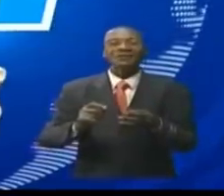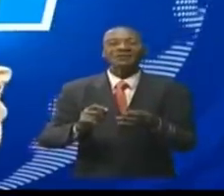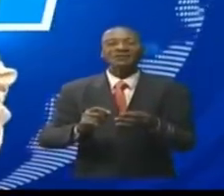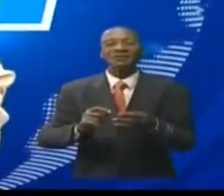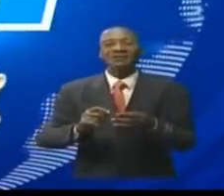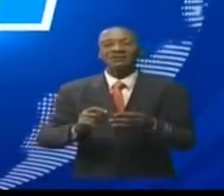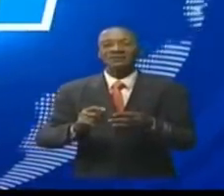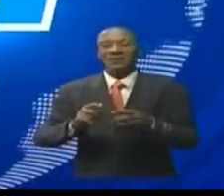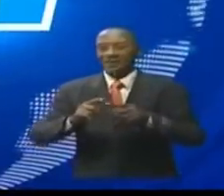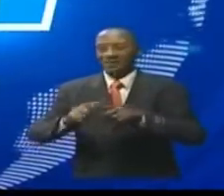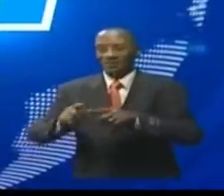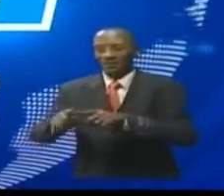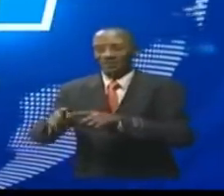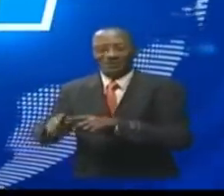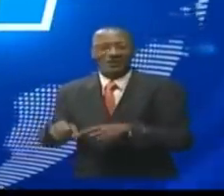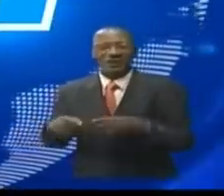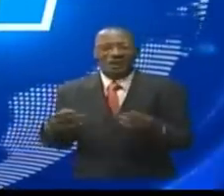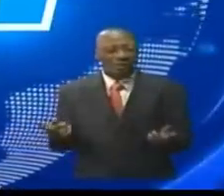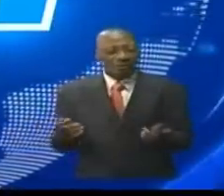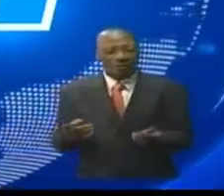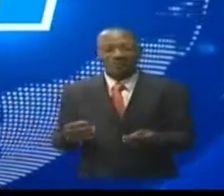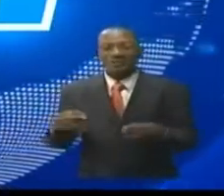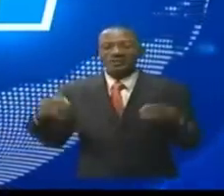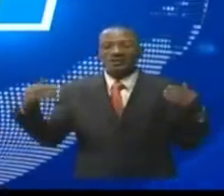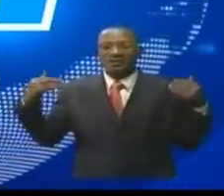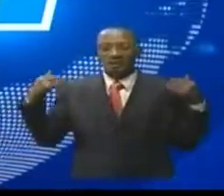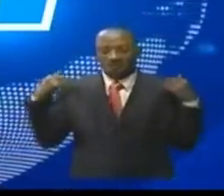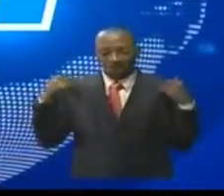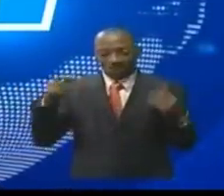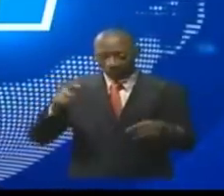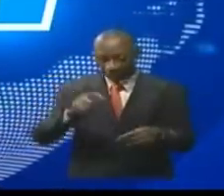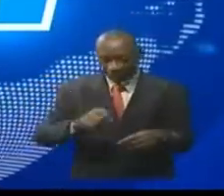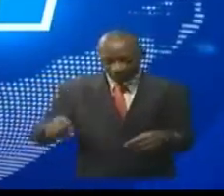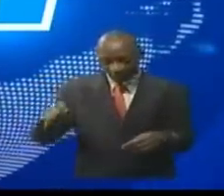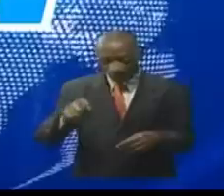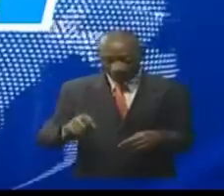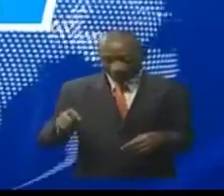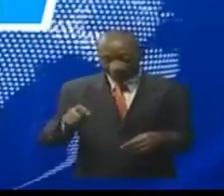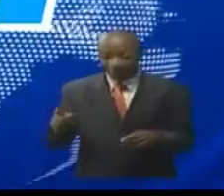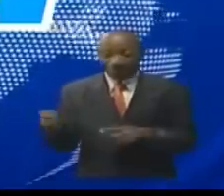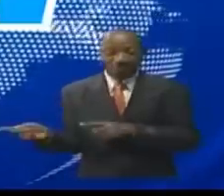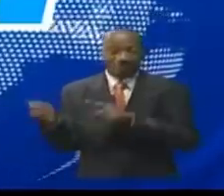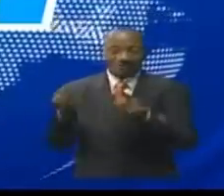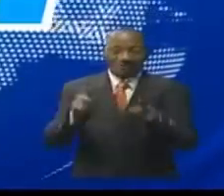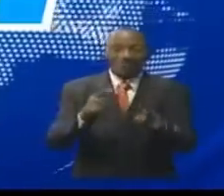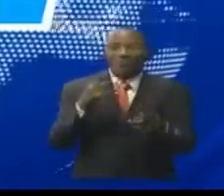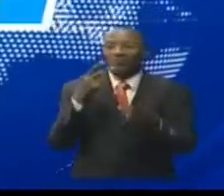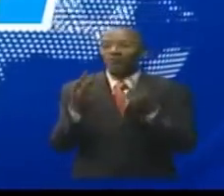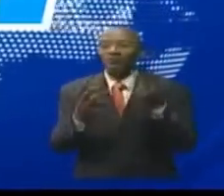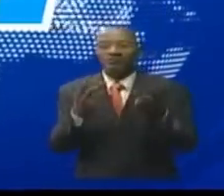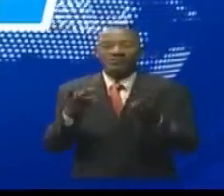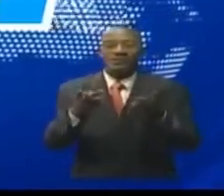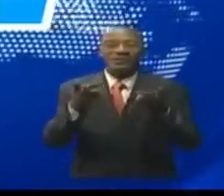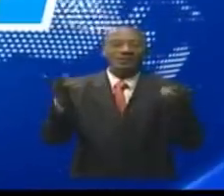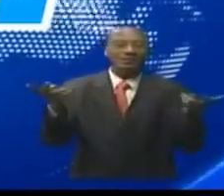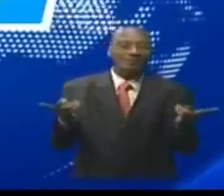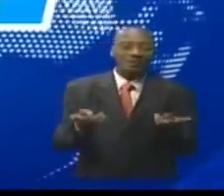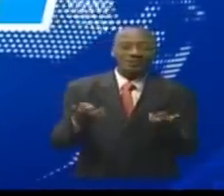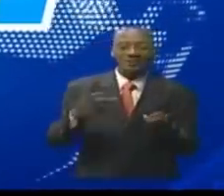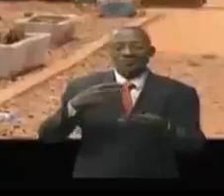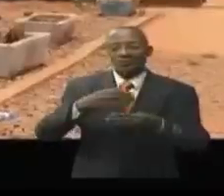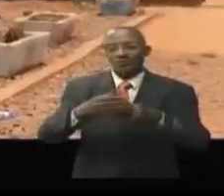Louis-Louis Lungangoy a effectué une descente d'inspection sur les différents sites. Un commentaire de Mireille